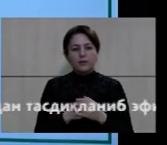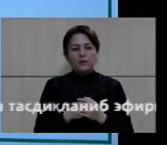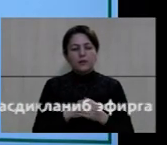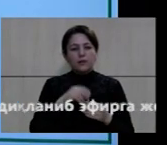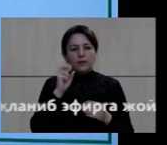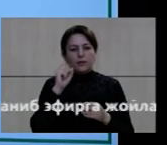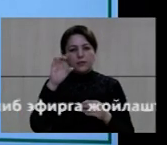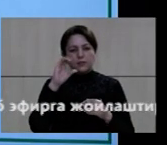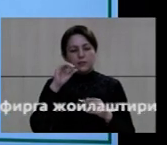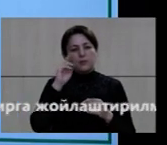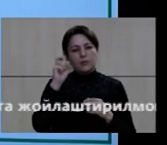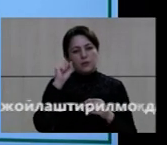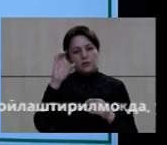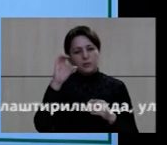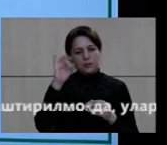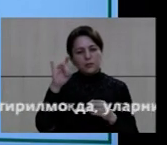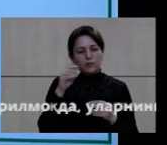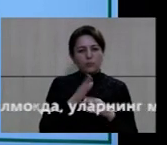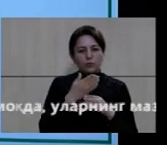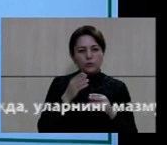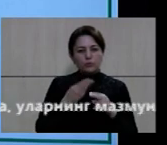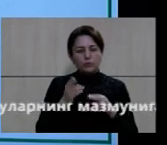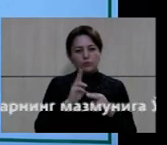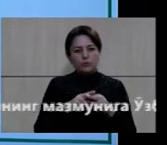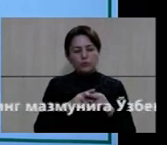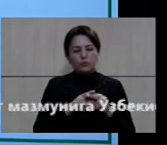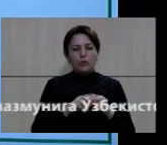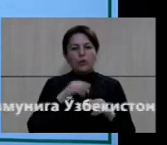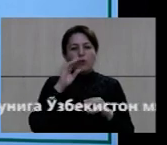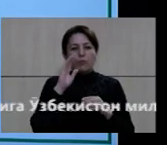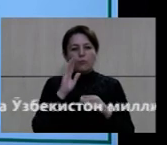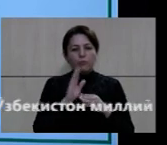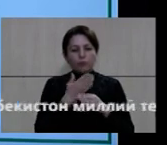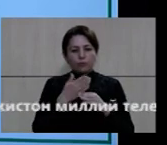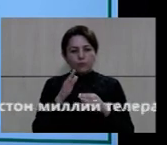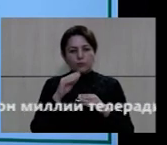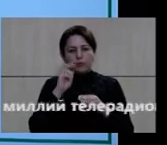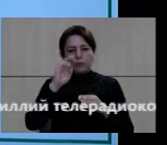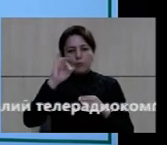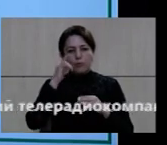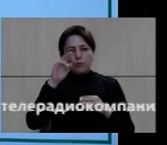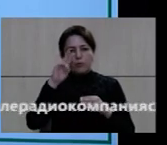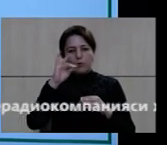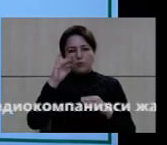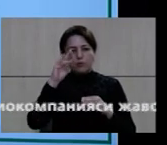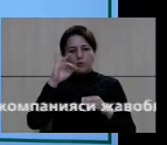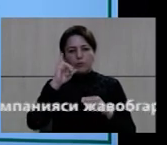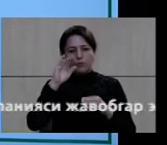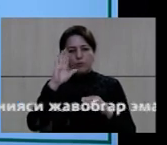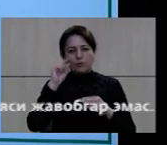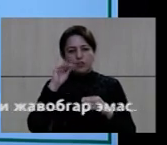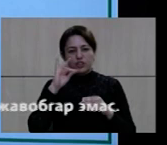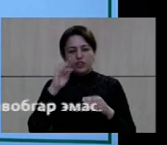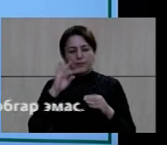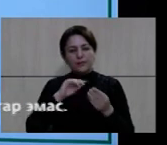Kasrni kasrga bo'lish uchun bo'linuvchini bo'luvchining teskarisiga ko'paytirishimiz kerak